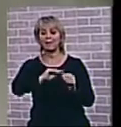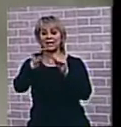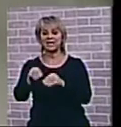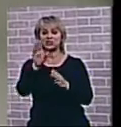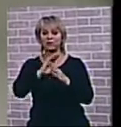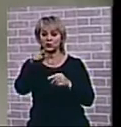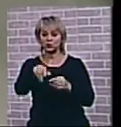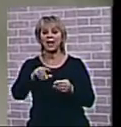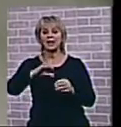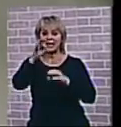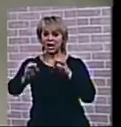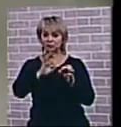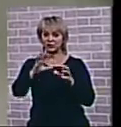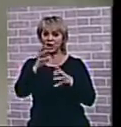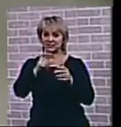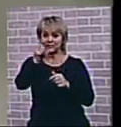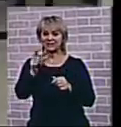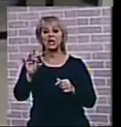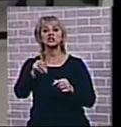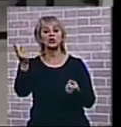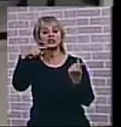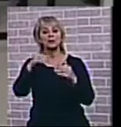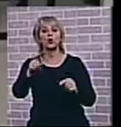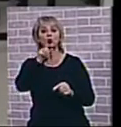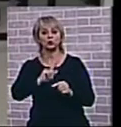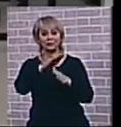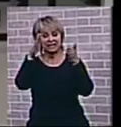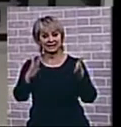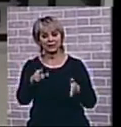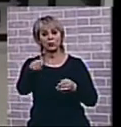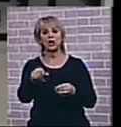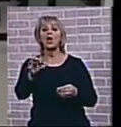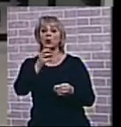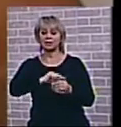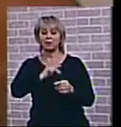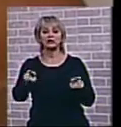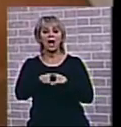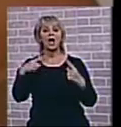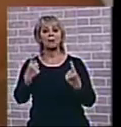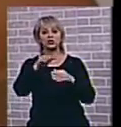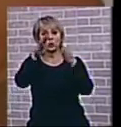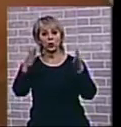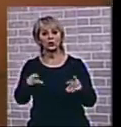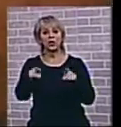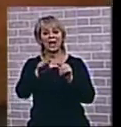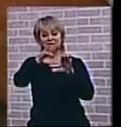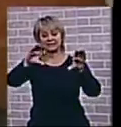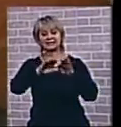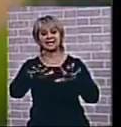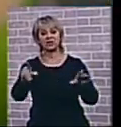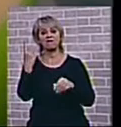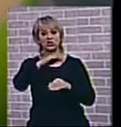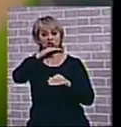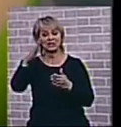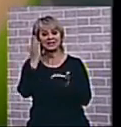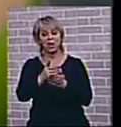кислорода космонавтам на орбите. Ростовчане же изобрели более удобный экземпляр. Прибор эксплуатируется как обычный кулер или кондиционер. В верхней его